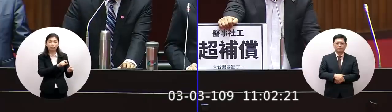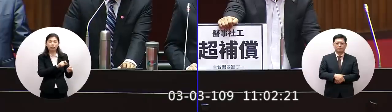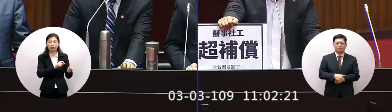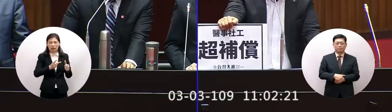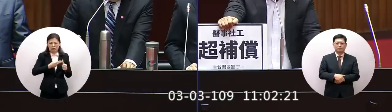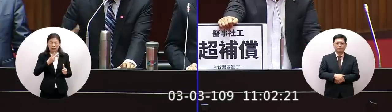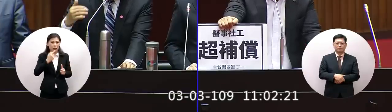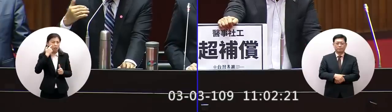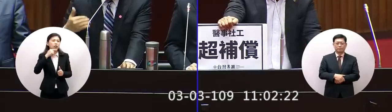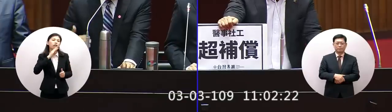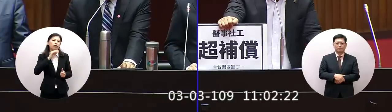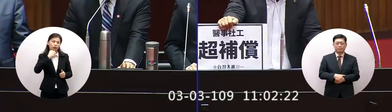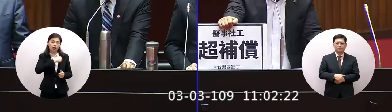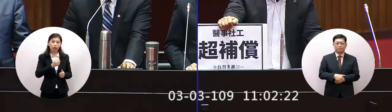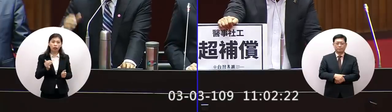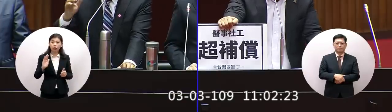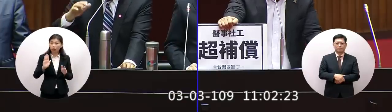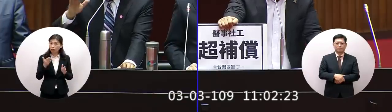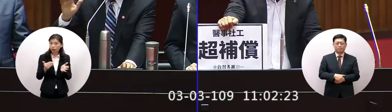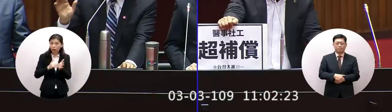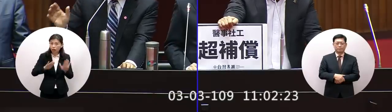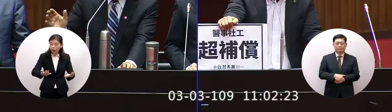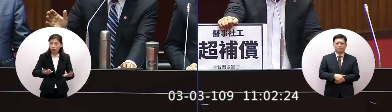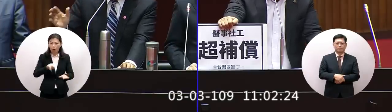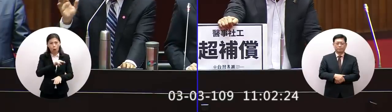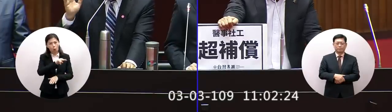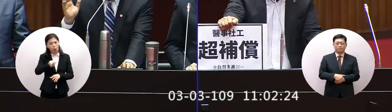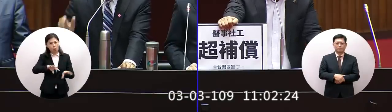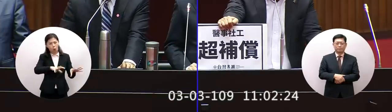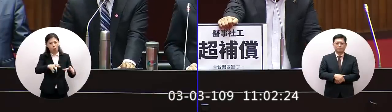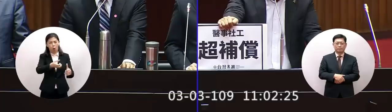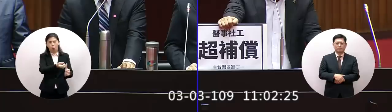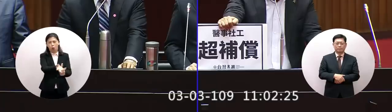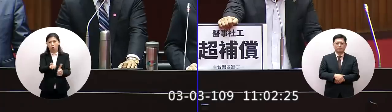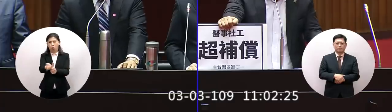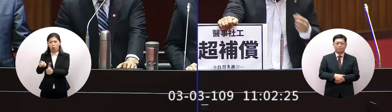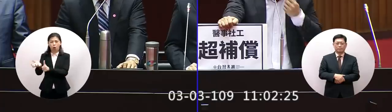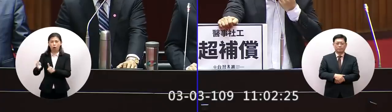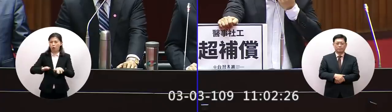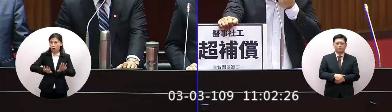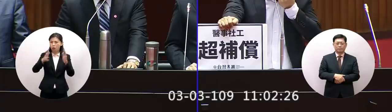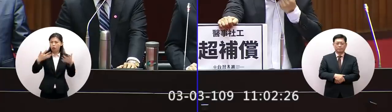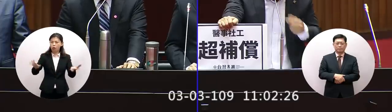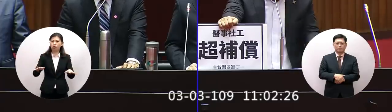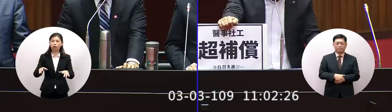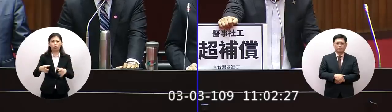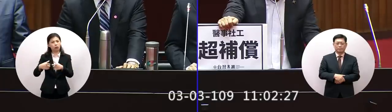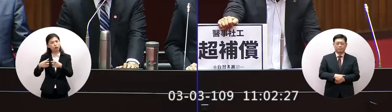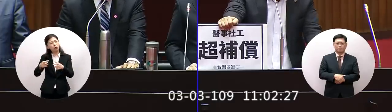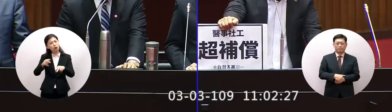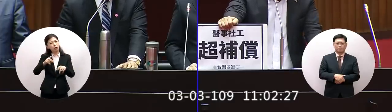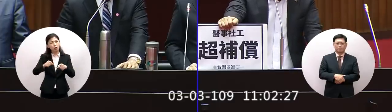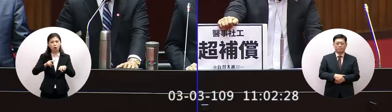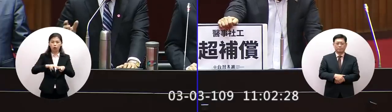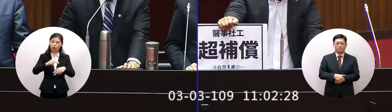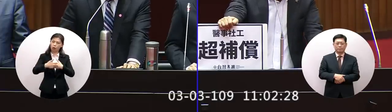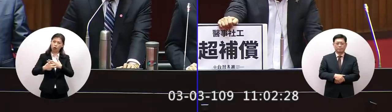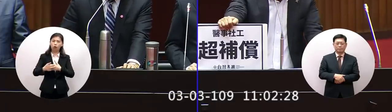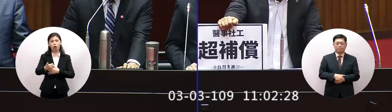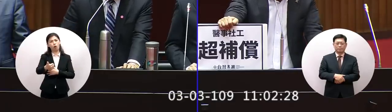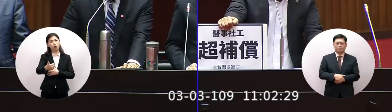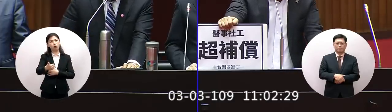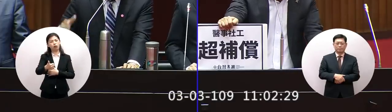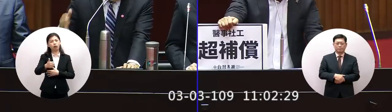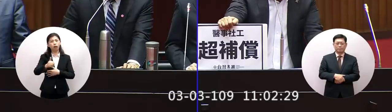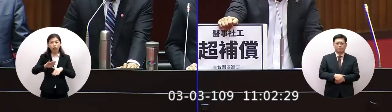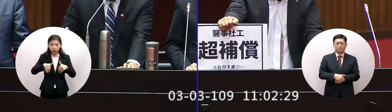第二惨的。但到目前，看到真侪国家甚至真先进、公共卫生嘛做甲真好个国家，已经